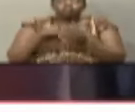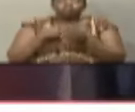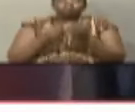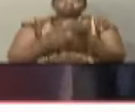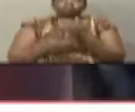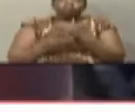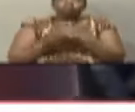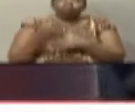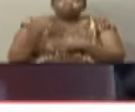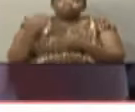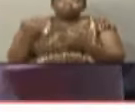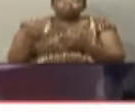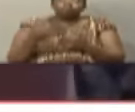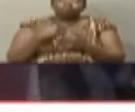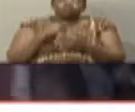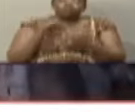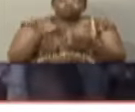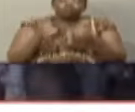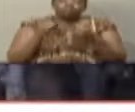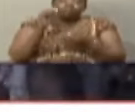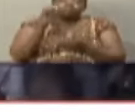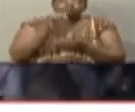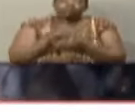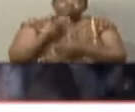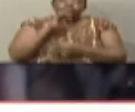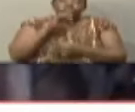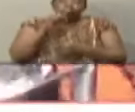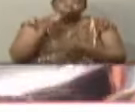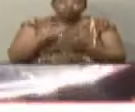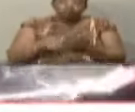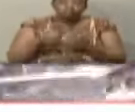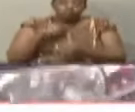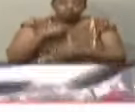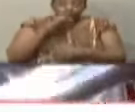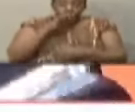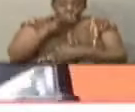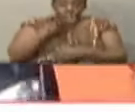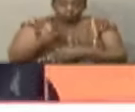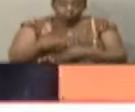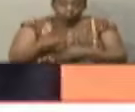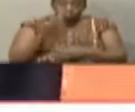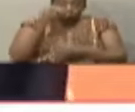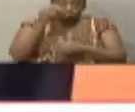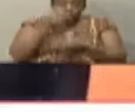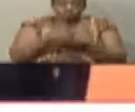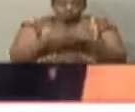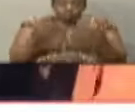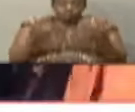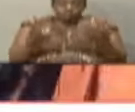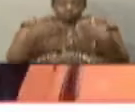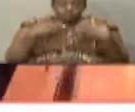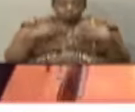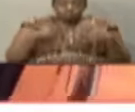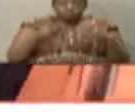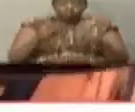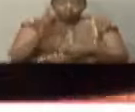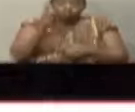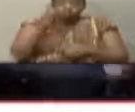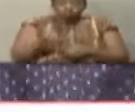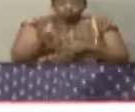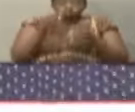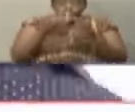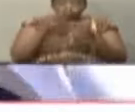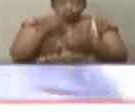kwejjusa sigenda kendeezaamu kwogera bye mbadde njogera. Oluvannyuma omulambo gwa Ikyuli gutuusiddwa mu maka